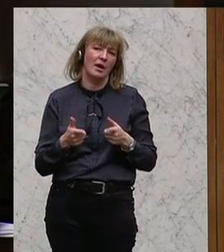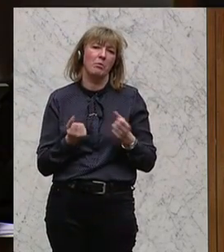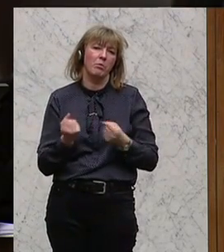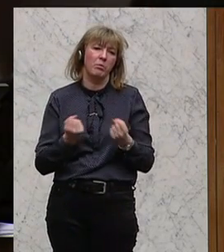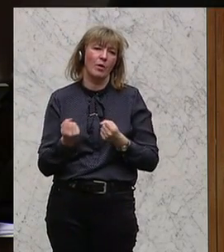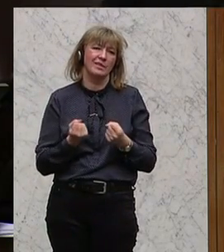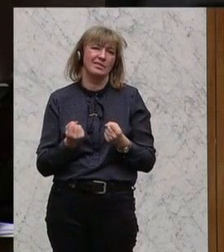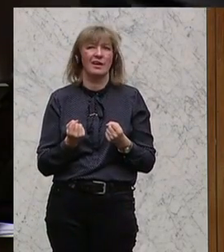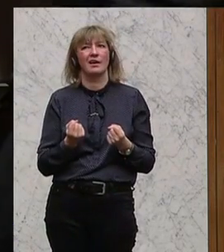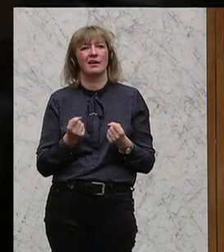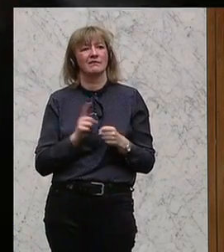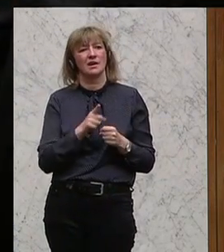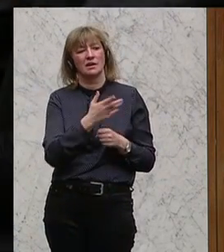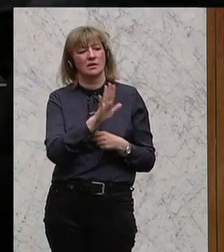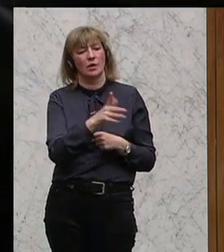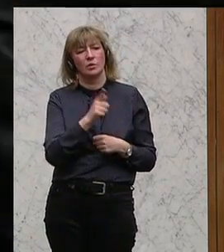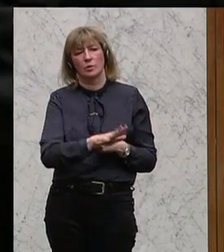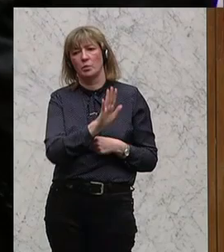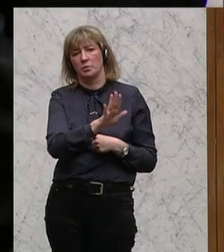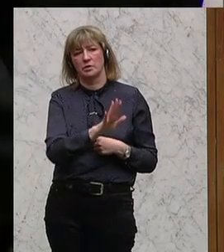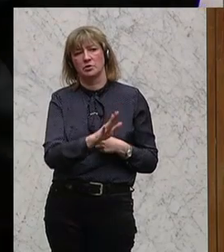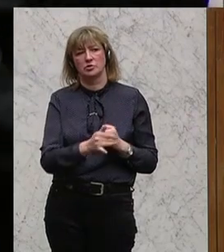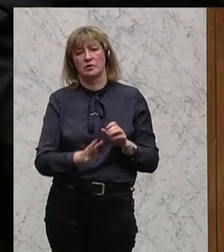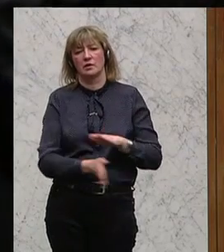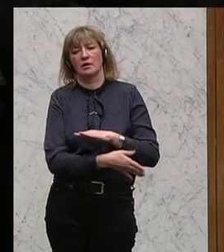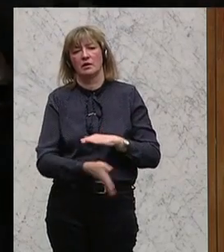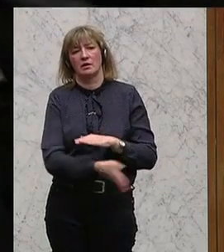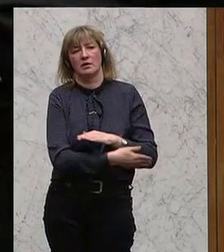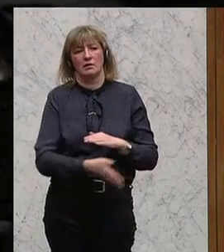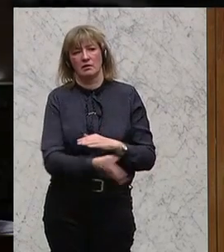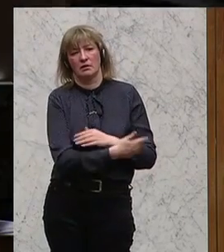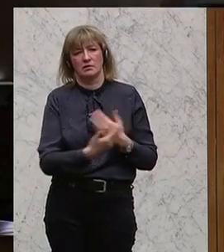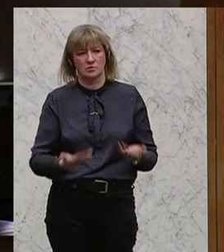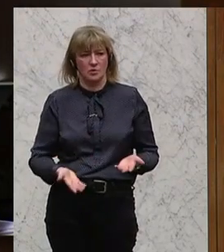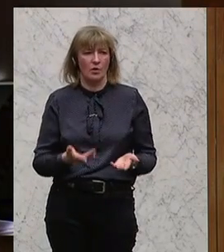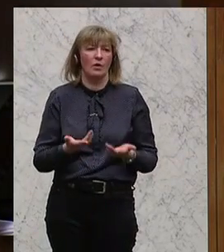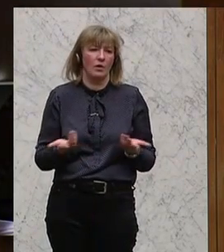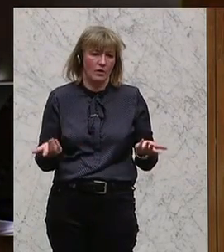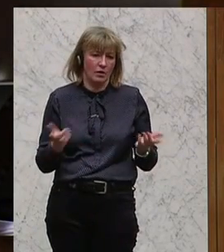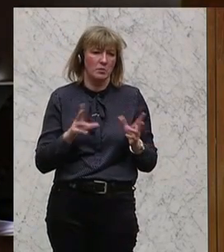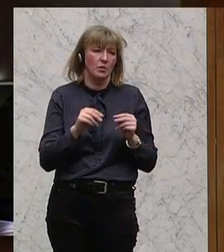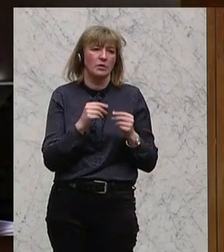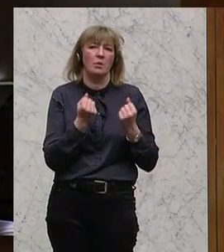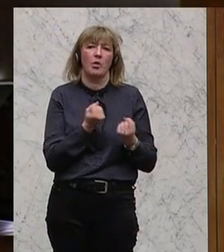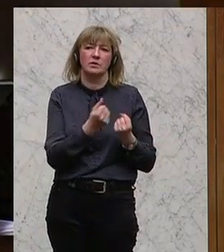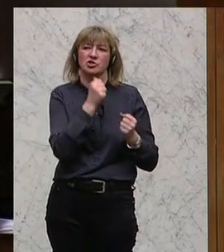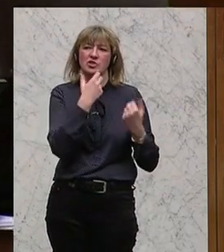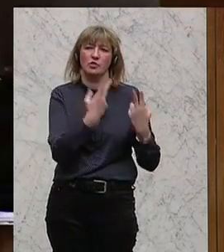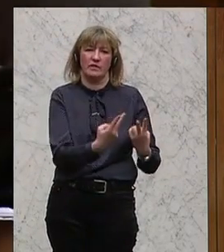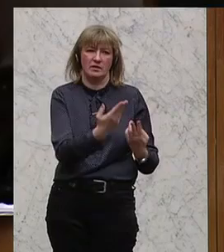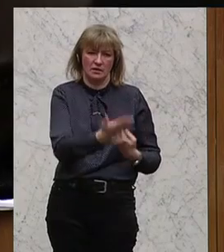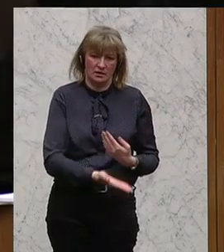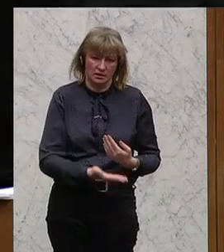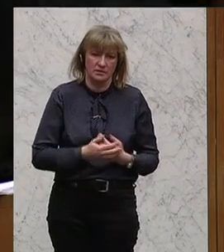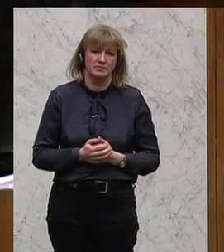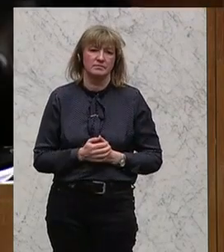politischen Marginalisierung, so wie es Ihnen ja derzeit auch politisch ergeht. Das heißt, wir haben es